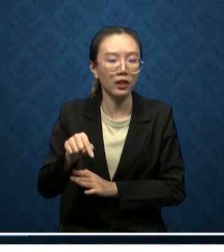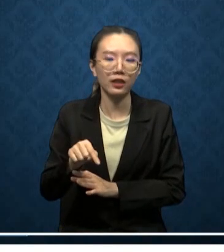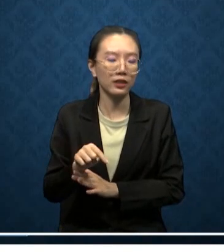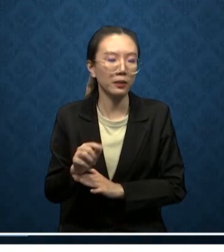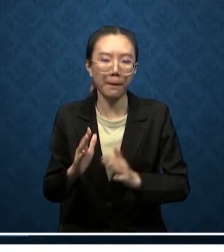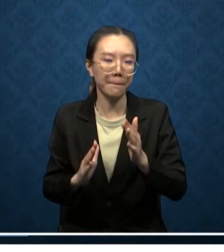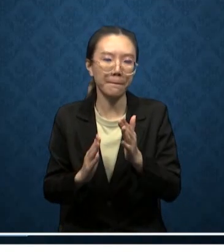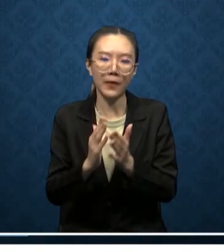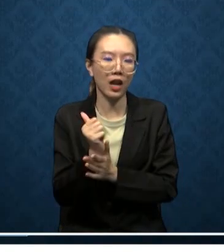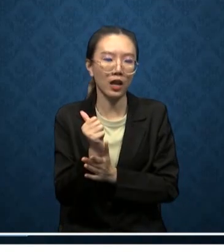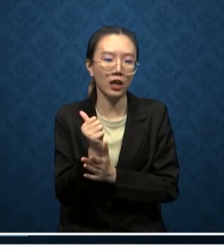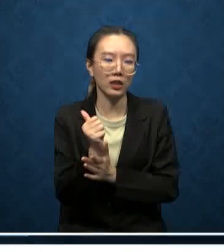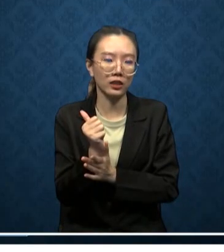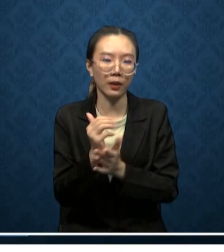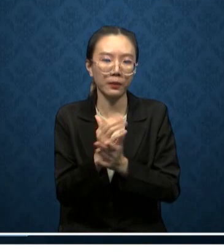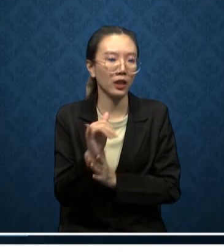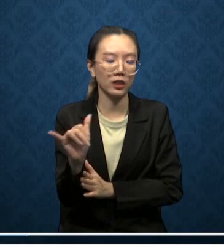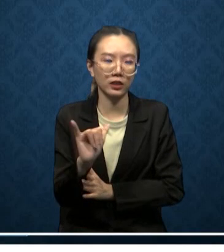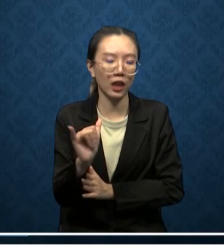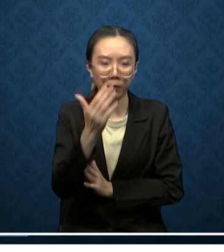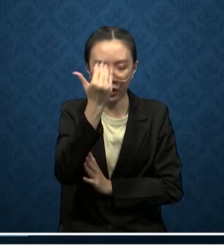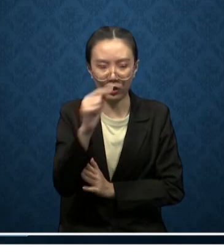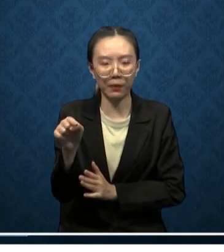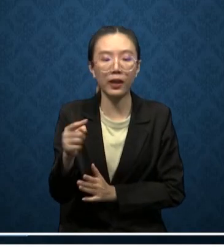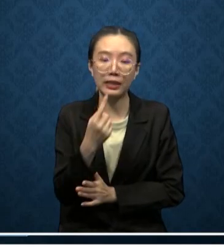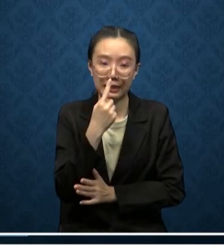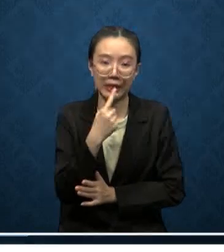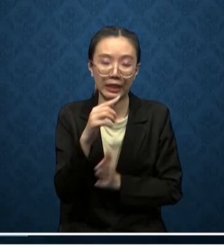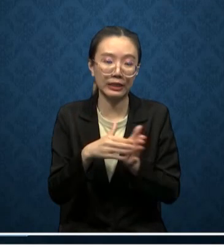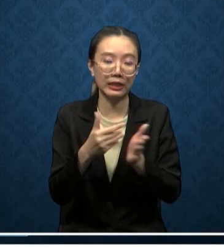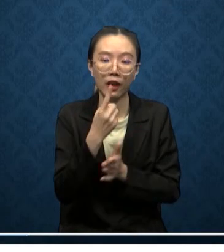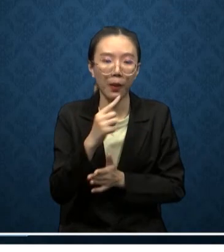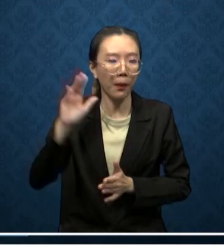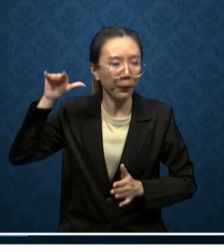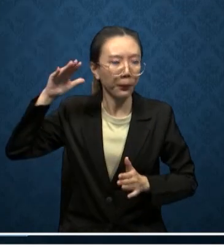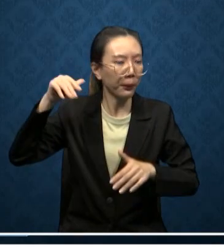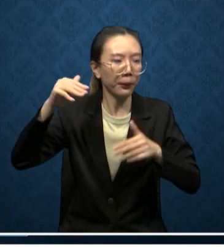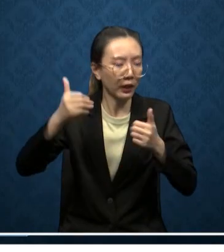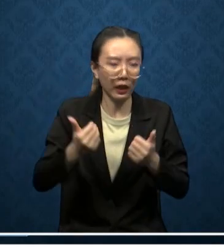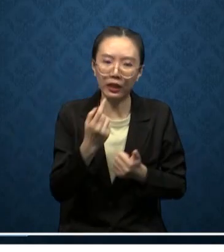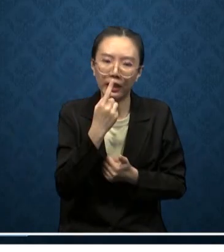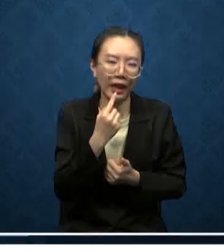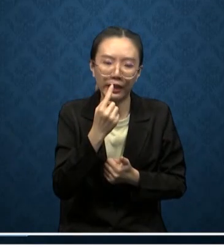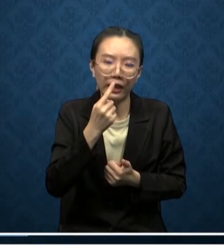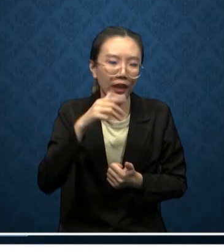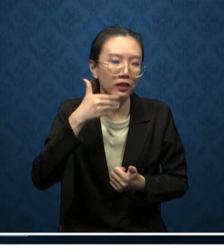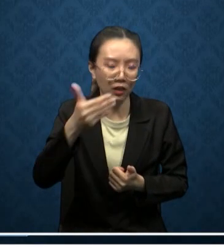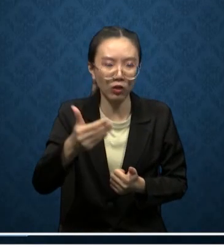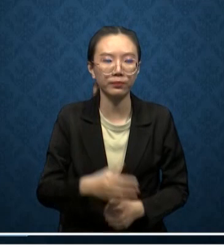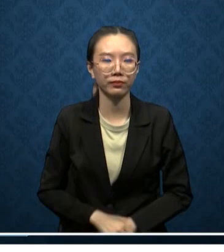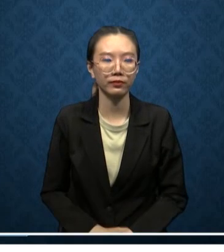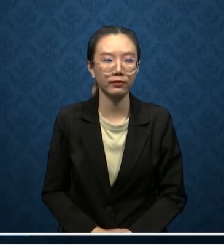บรรลุในระดับวิกฤตนะครับก็คือสีแดงแล้วก็เป็นอย่างนี้มาโดยตลอดนะครับเรา